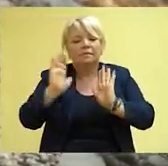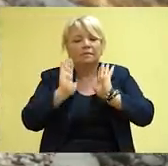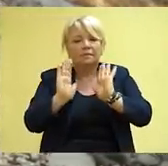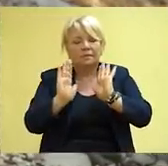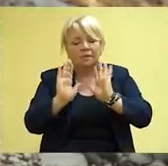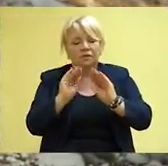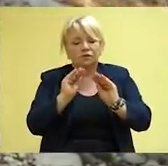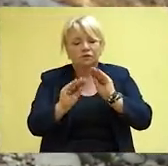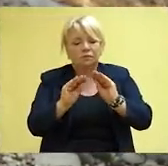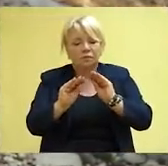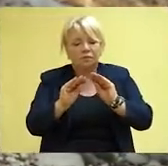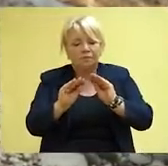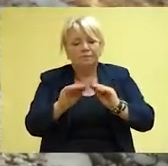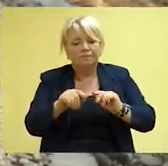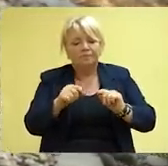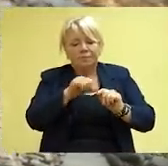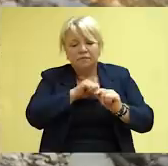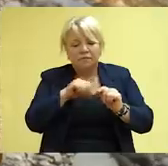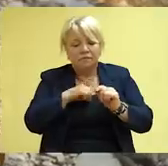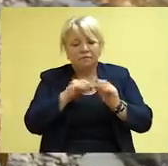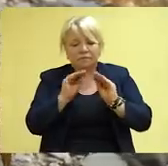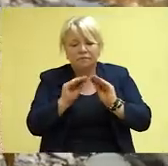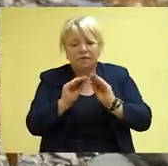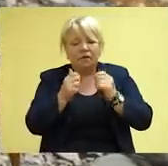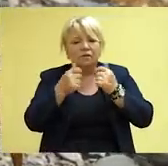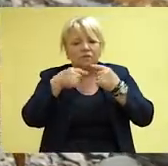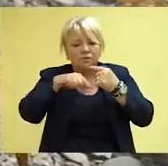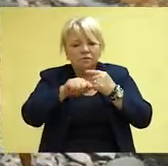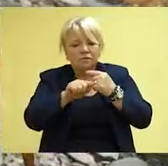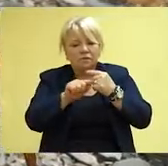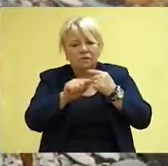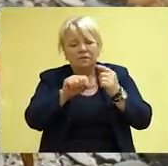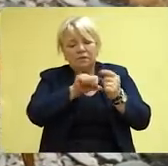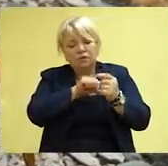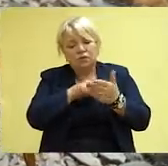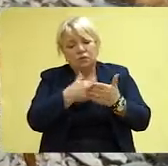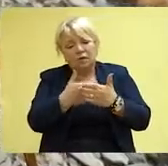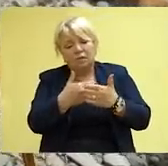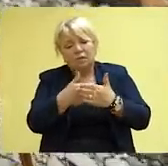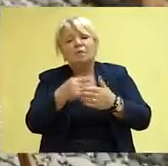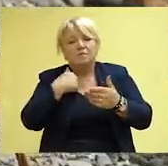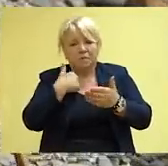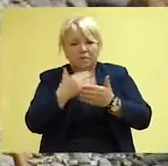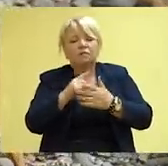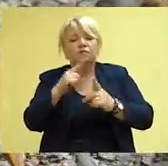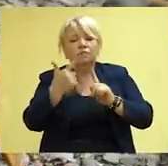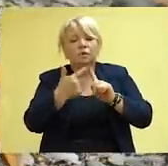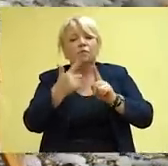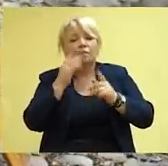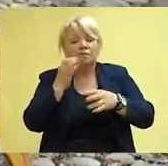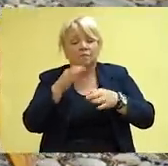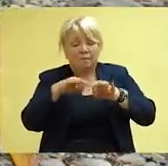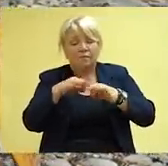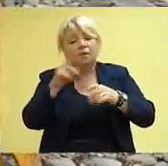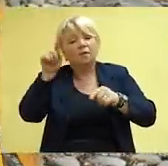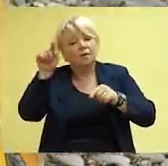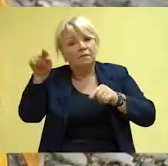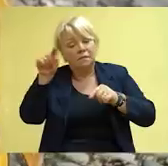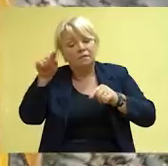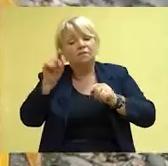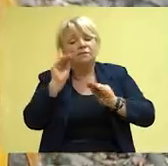თავის აბიზე და ქარხნულად. დრიფტკარი იწყობა კიდე რა, დიდი ალბათობით უკვე ბოლო ეტაპი, ანუ ახლა საქართველოს